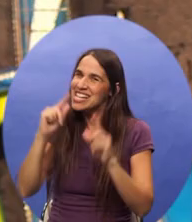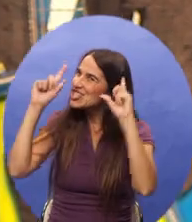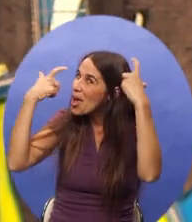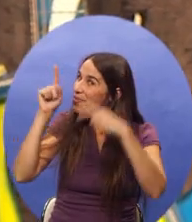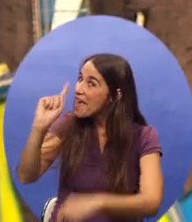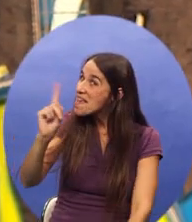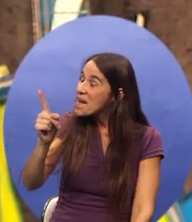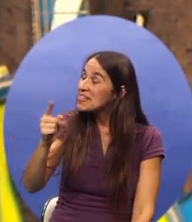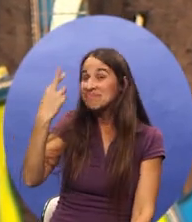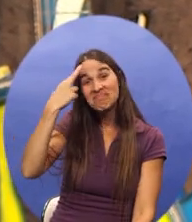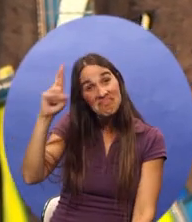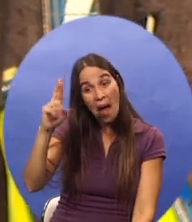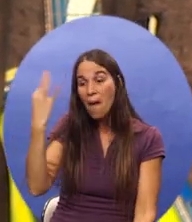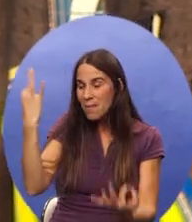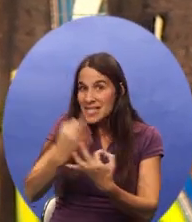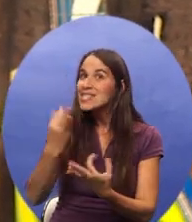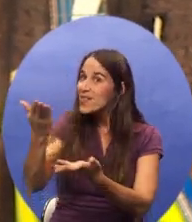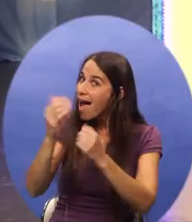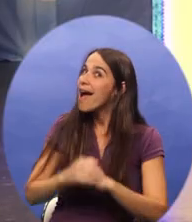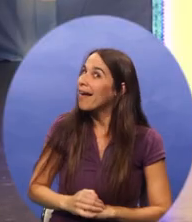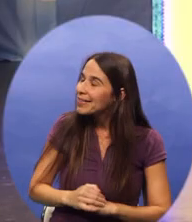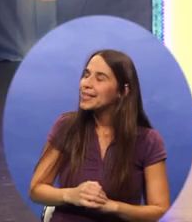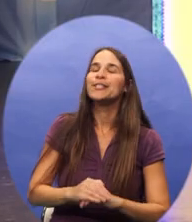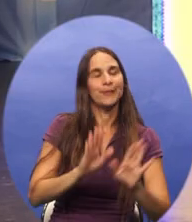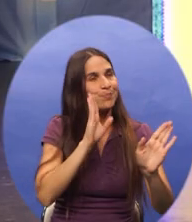שבתיוני! זה רעיון מצוין!